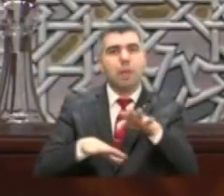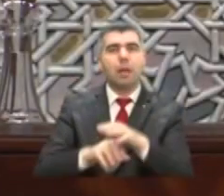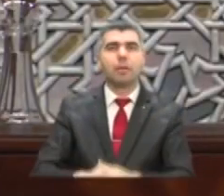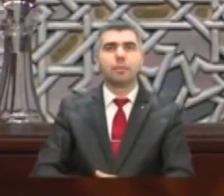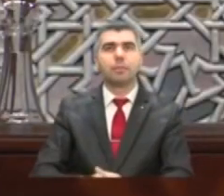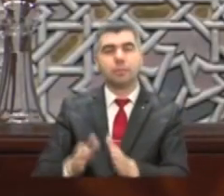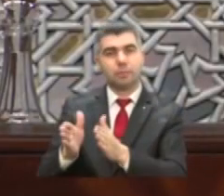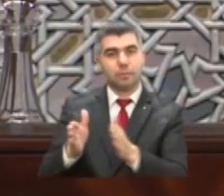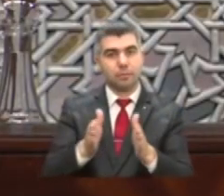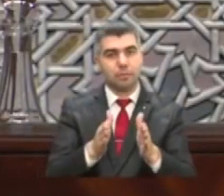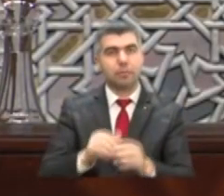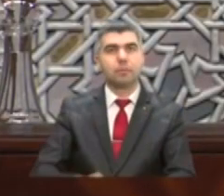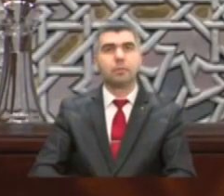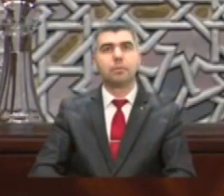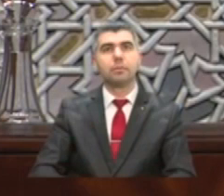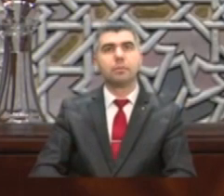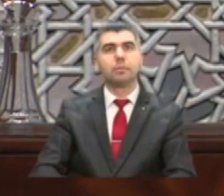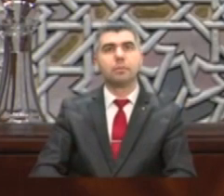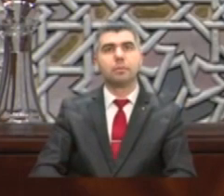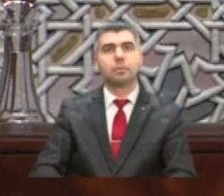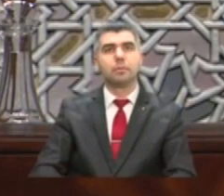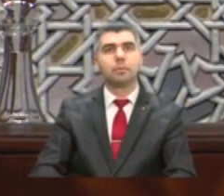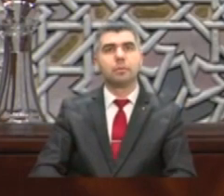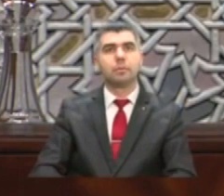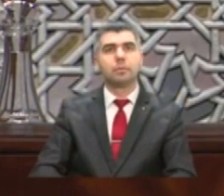شكرا سيد النائب بودرار.